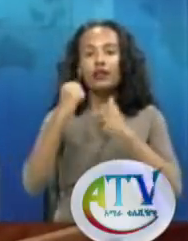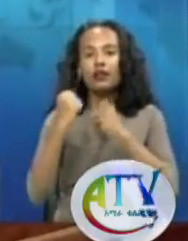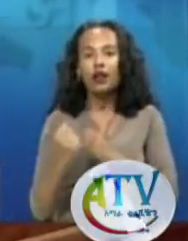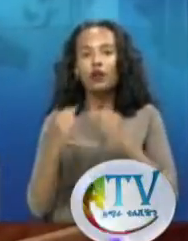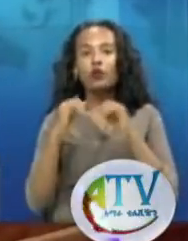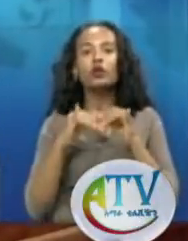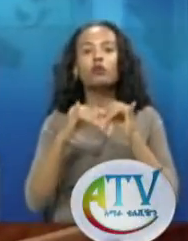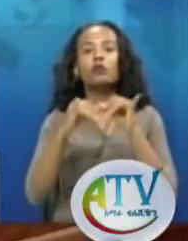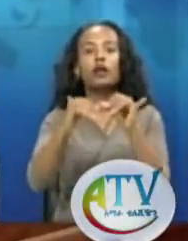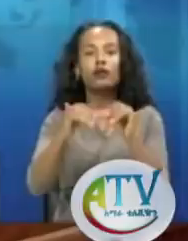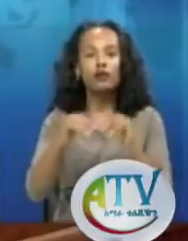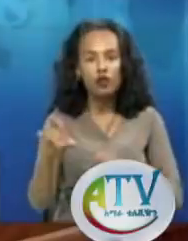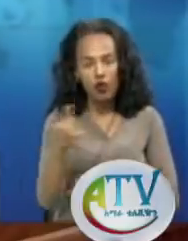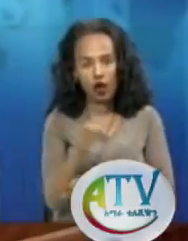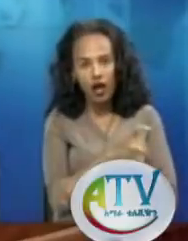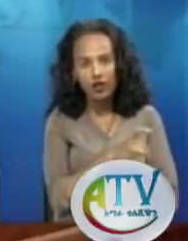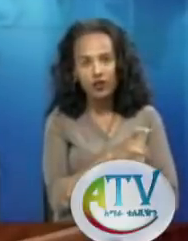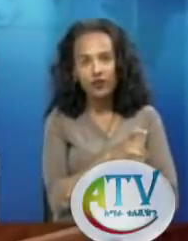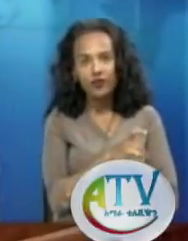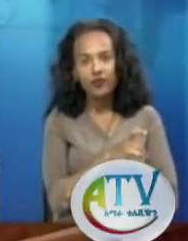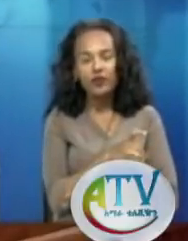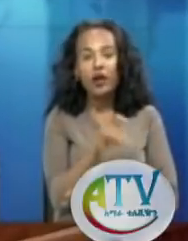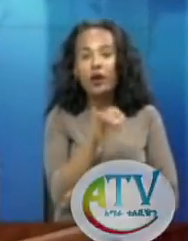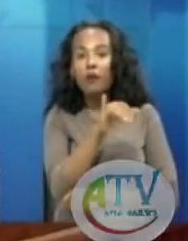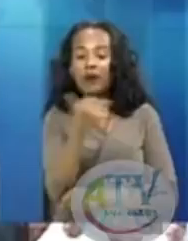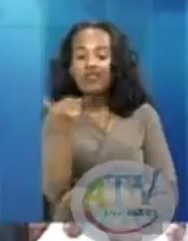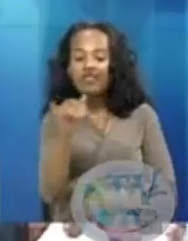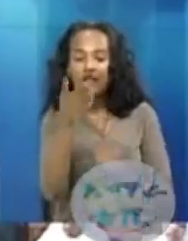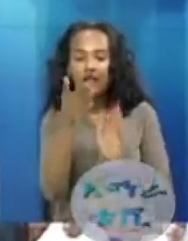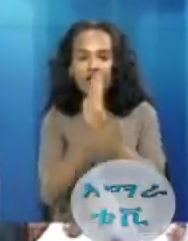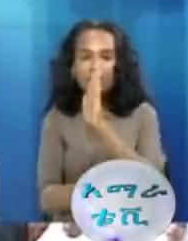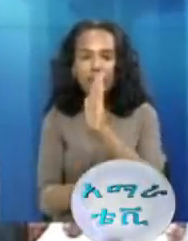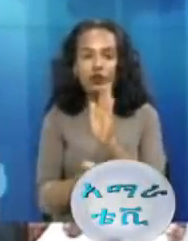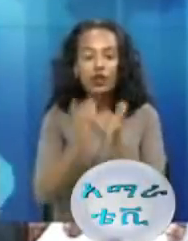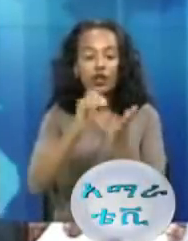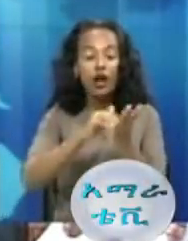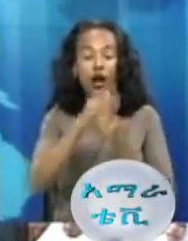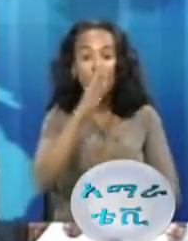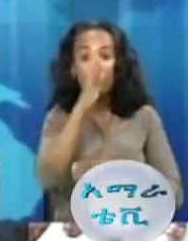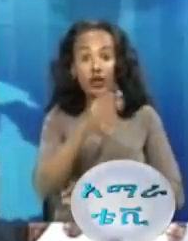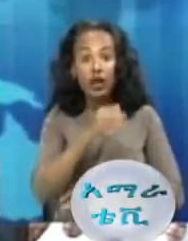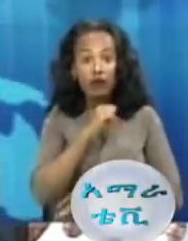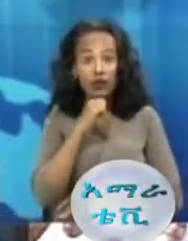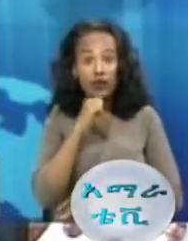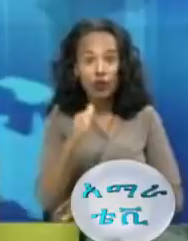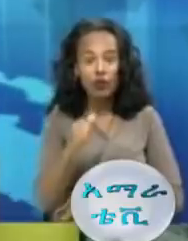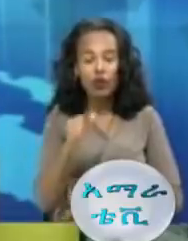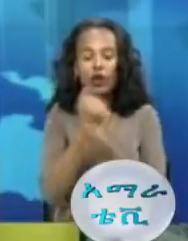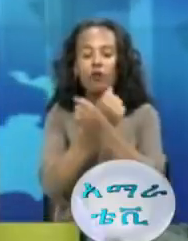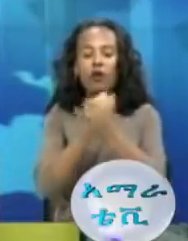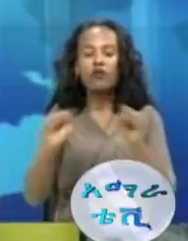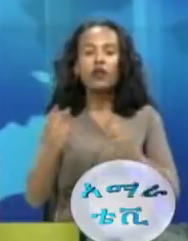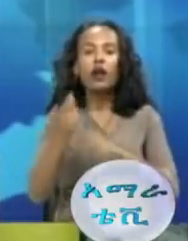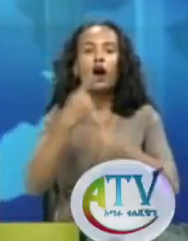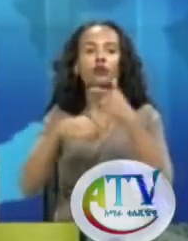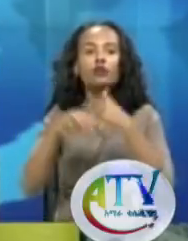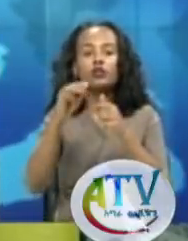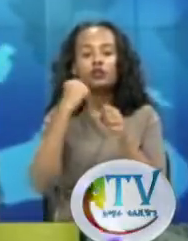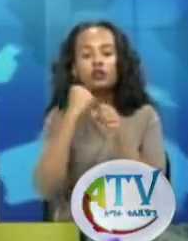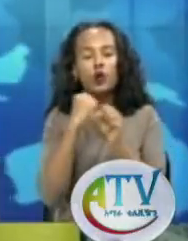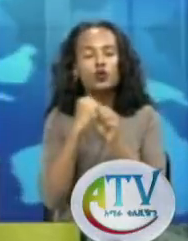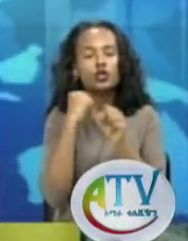የሚቀጥል ይሆናል። መሰል ክስተቶች ዳግም እንዳይፈጠሩ መፍትሄ አምጪ ስራዎች